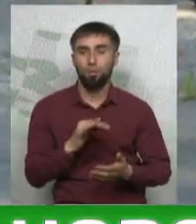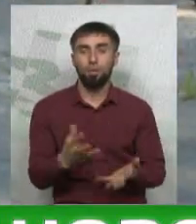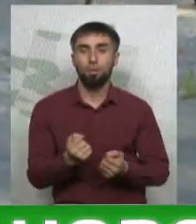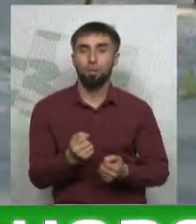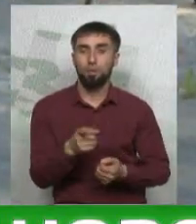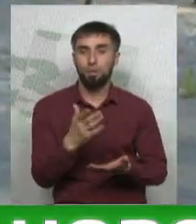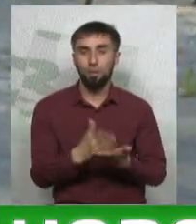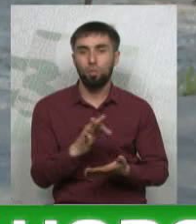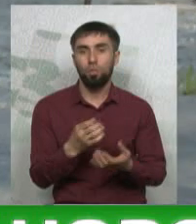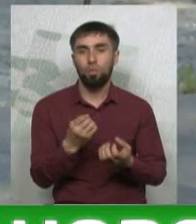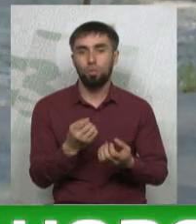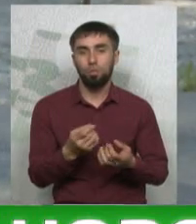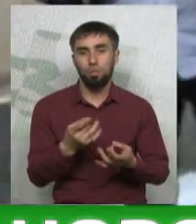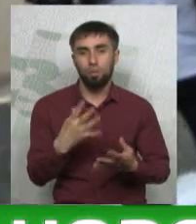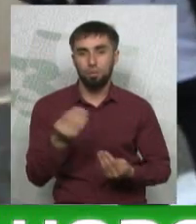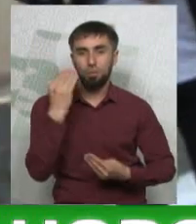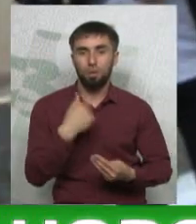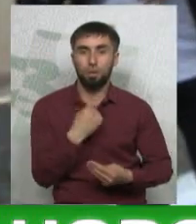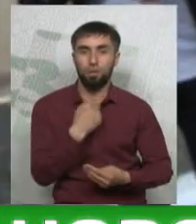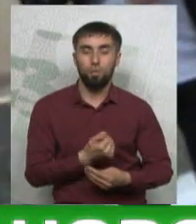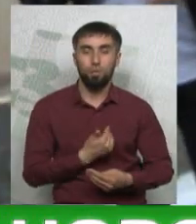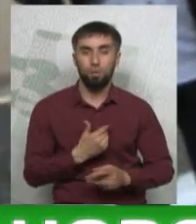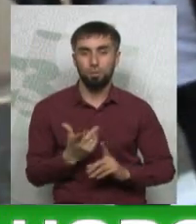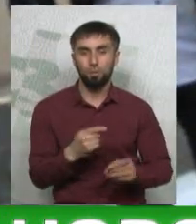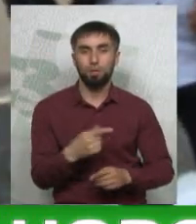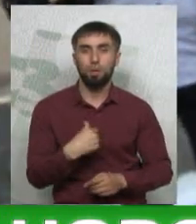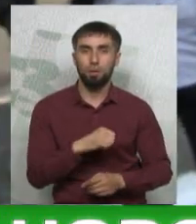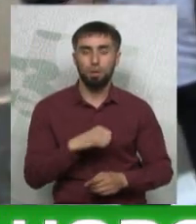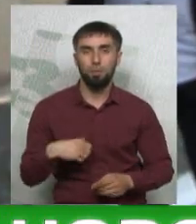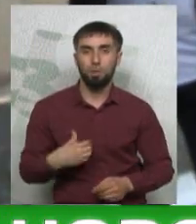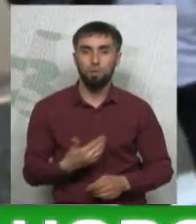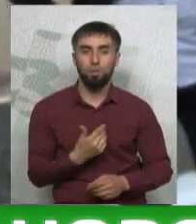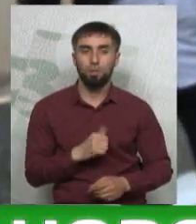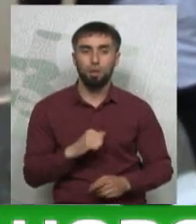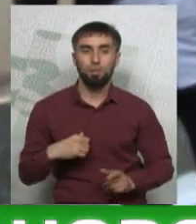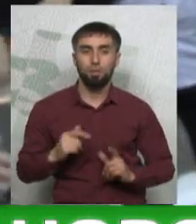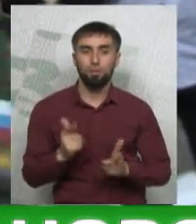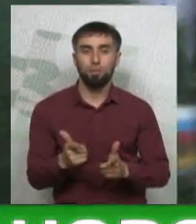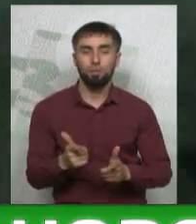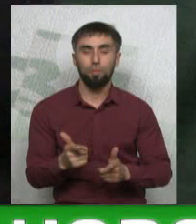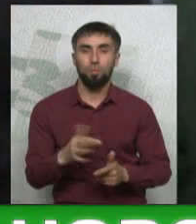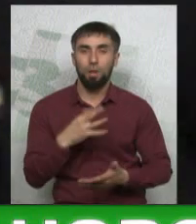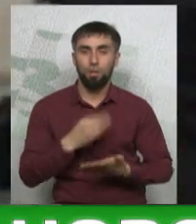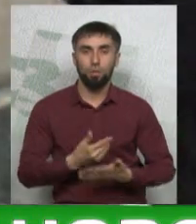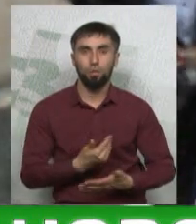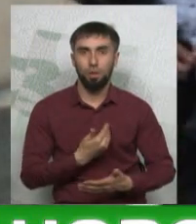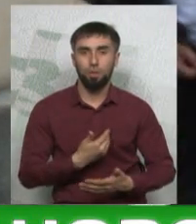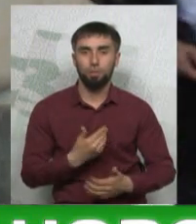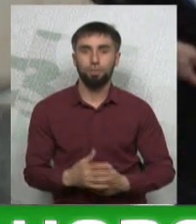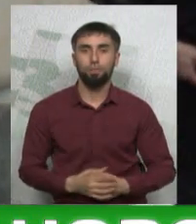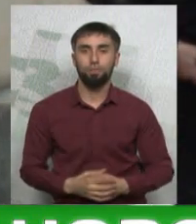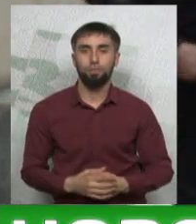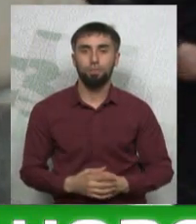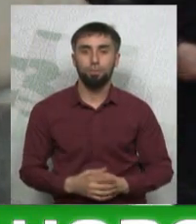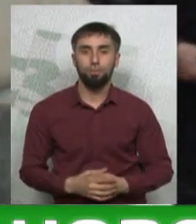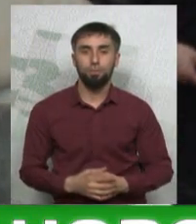кому просто по душе военная стезя. Мне сам захотелось добровольно, да, по своей желанию.